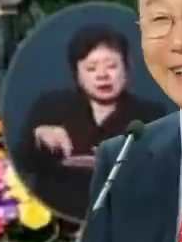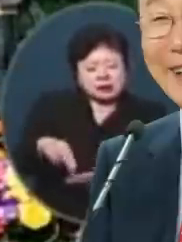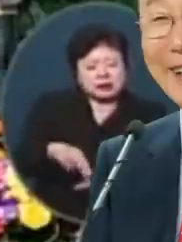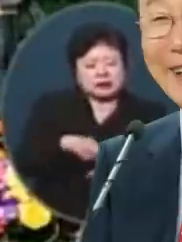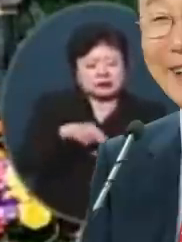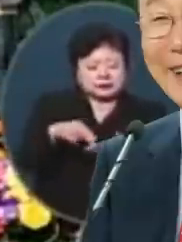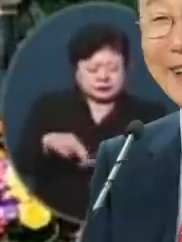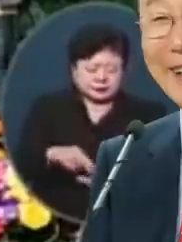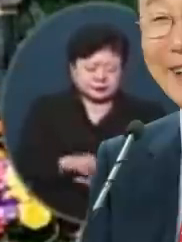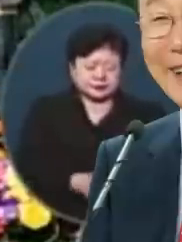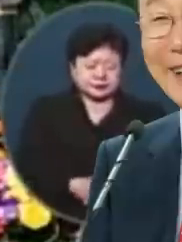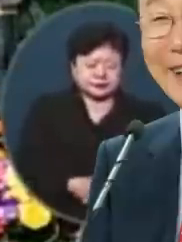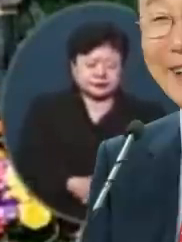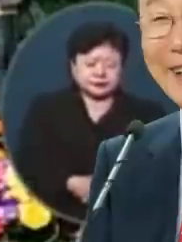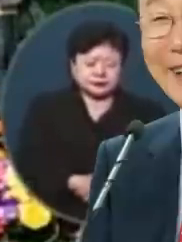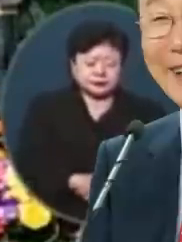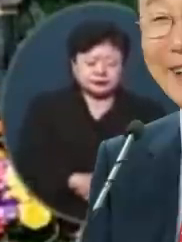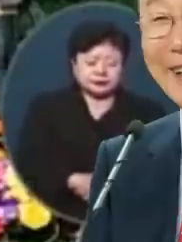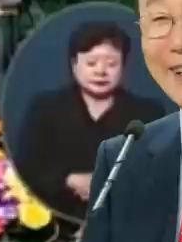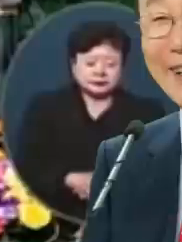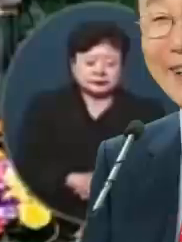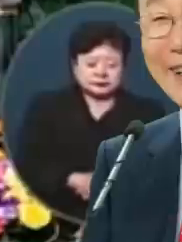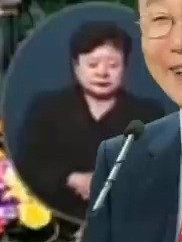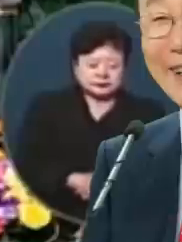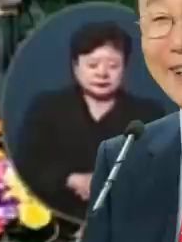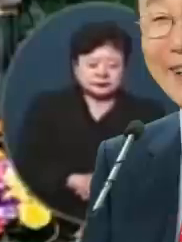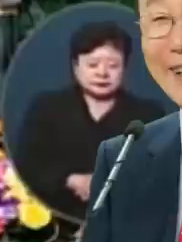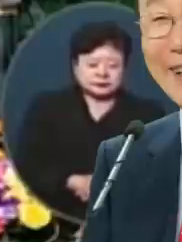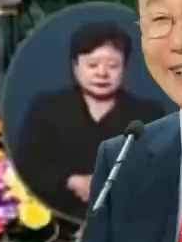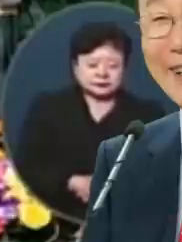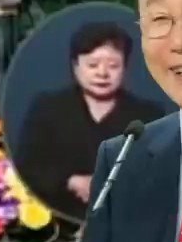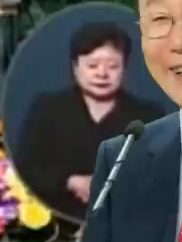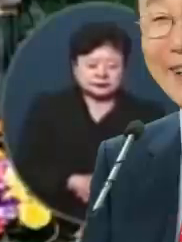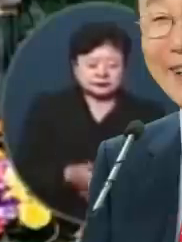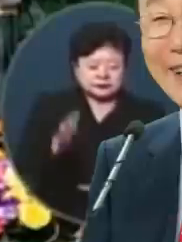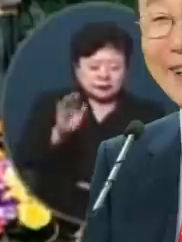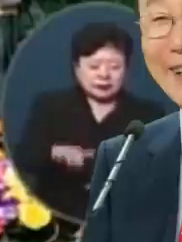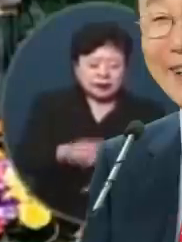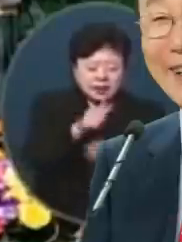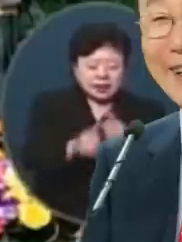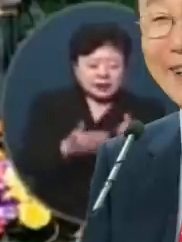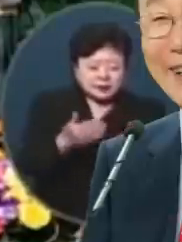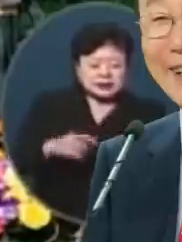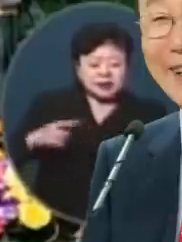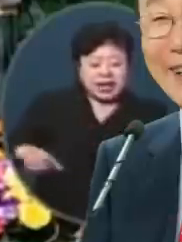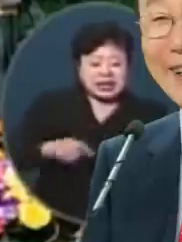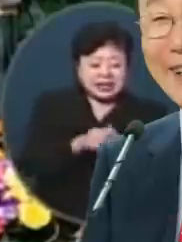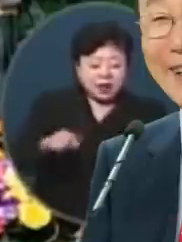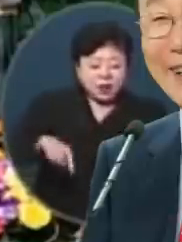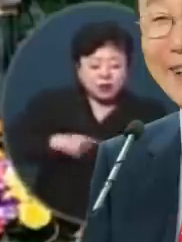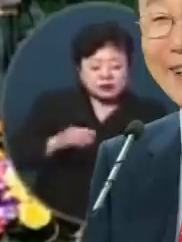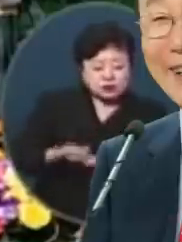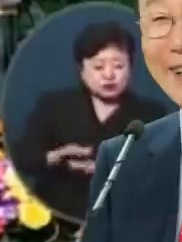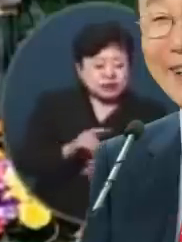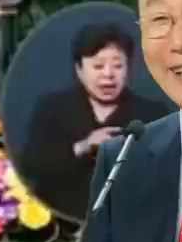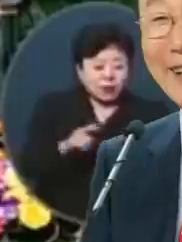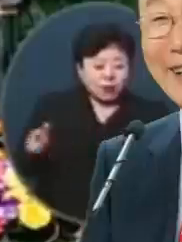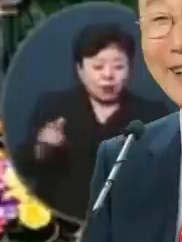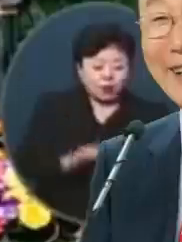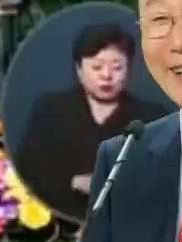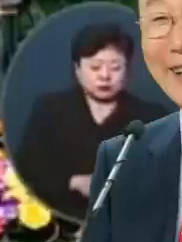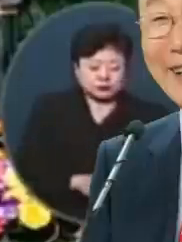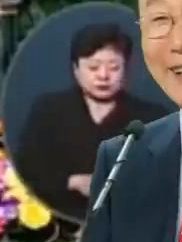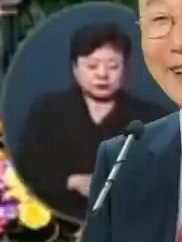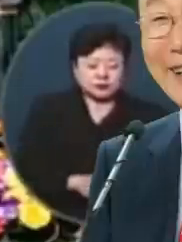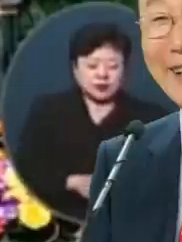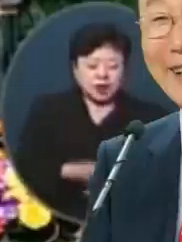살라면 외로울 수밖에 없는 것입니다. 그런데 하나님께서는 엘리야를 혼자 두지 않으셨습니다.